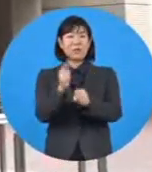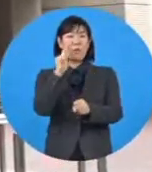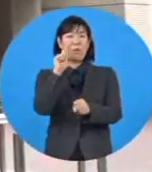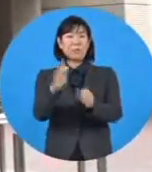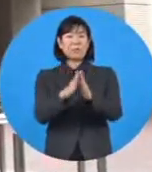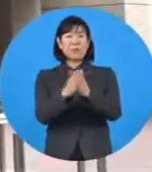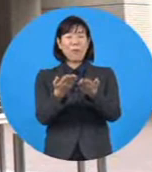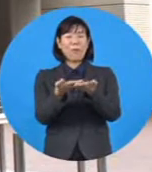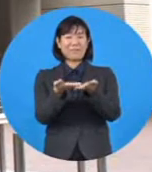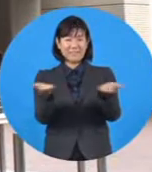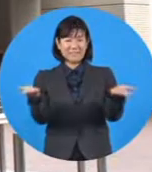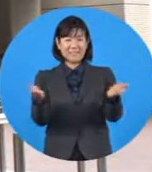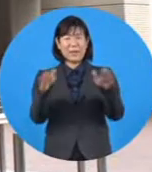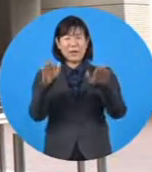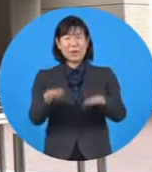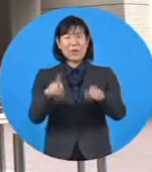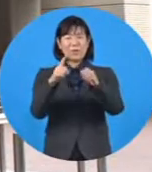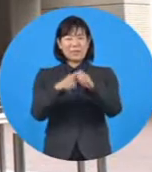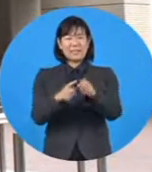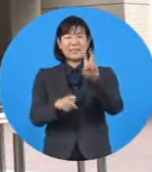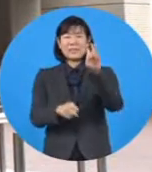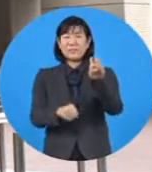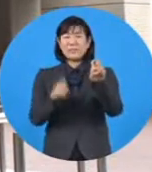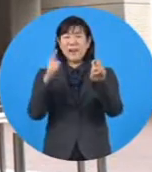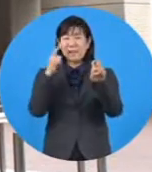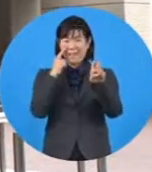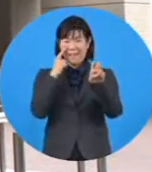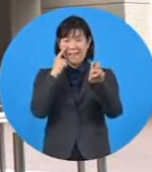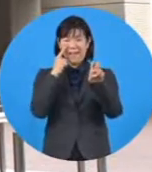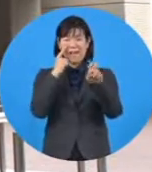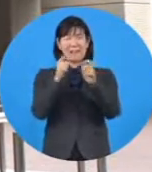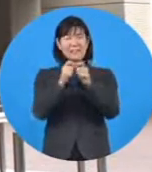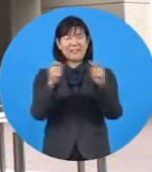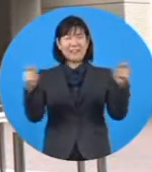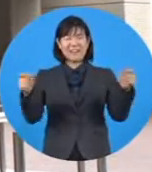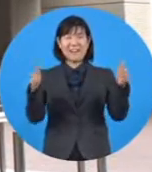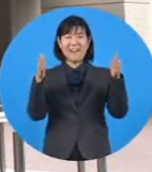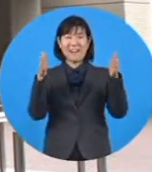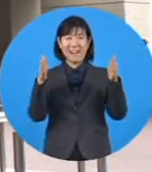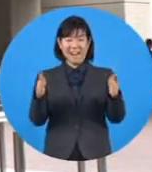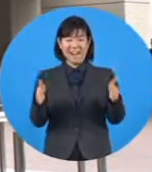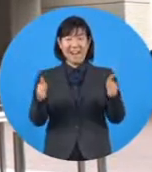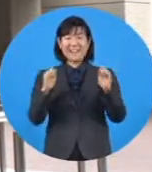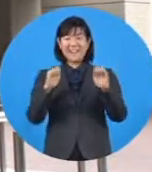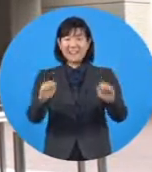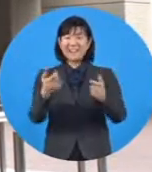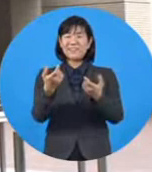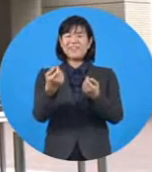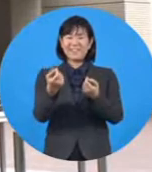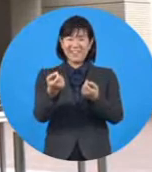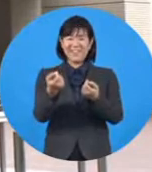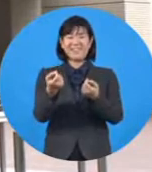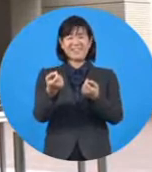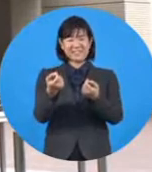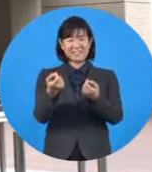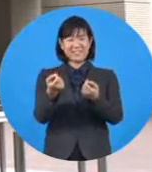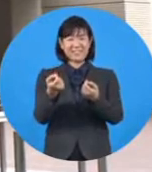板橋産業見本市、今年で20回目。へえ、そんなに長い間続いてた